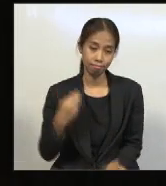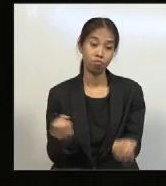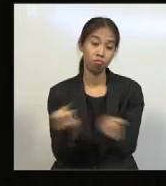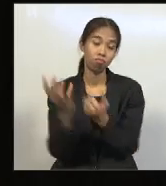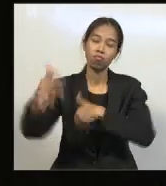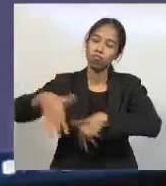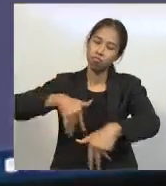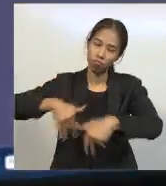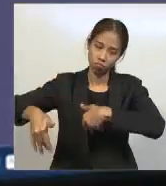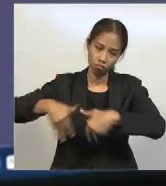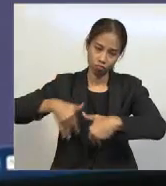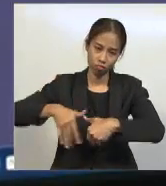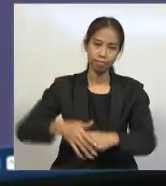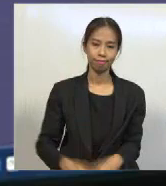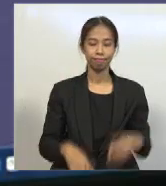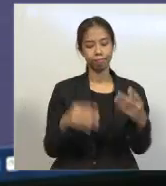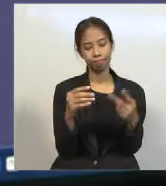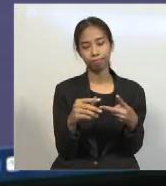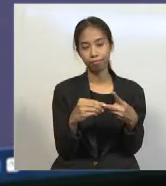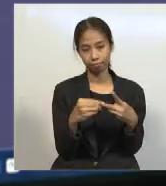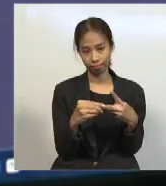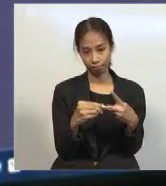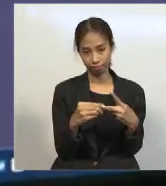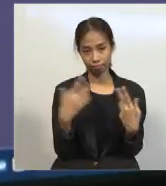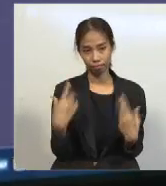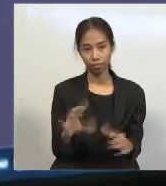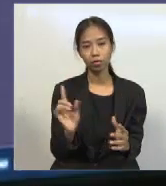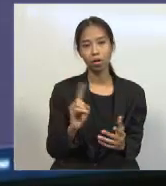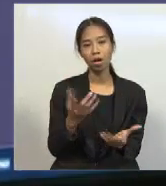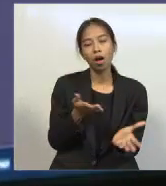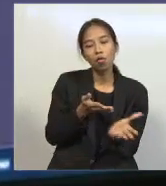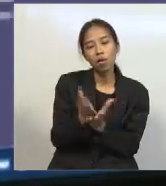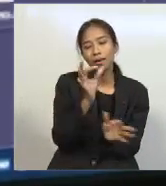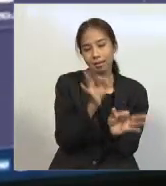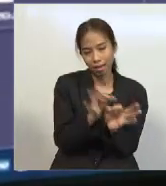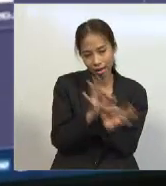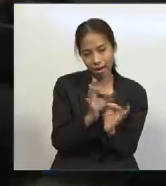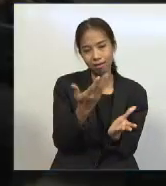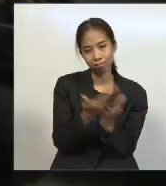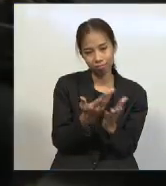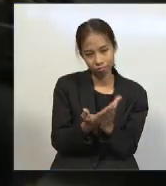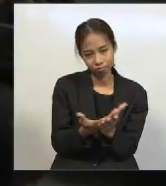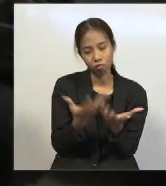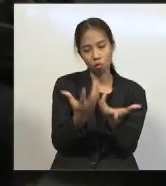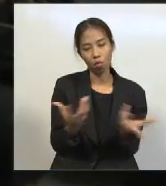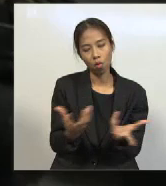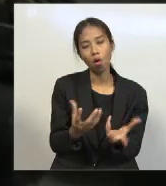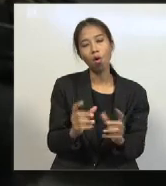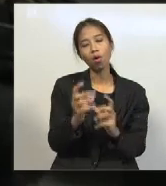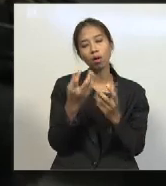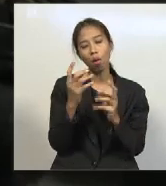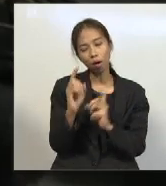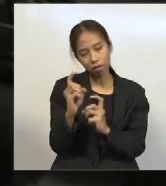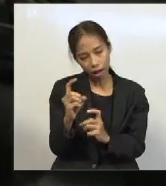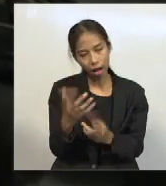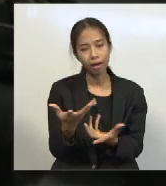ประชาชนเป็นอย่างมากอีกกลุ่มนึงก็คือกลุ่มเศรษฐกิจด้านการเงินการธนาคารกลุ่มผลิตภัณฑ์สุขภาพวัตถุอันตร